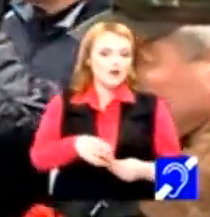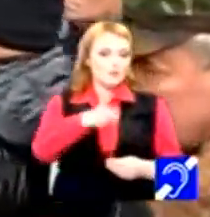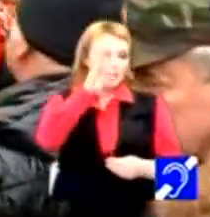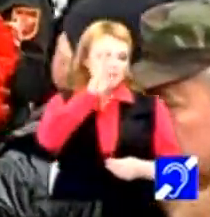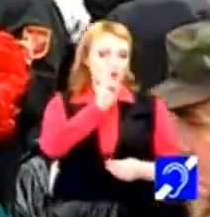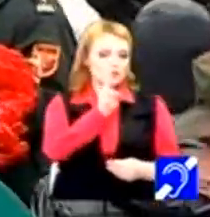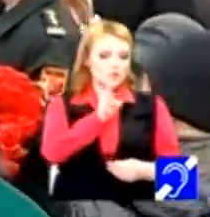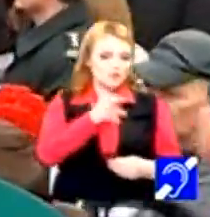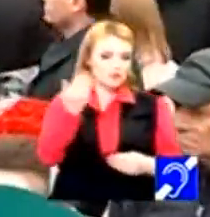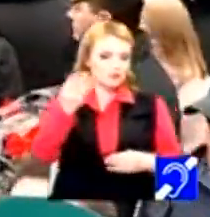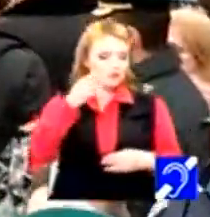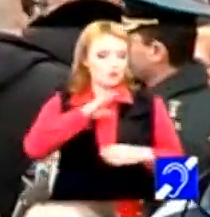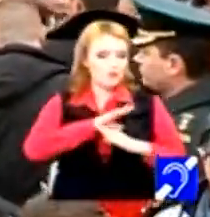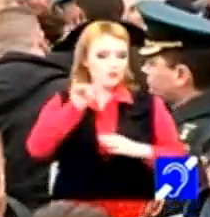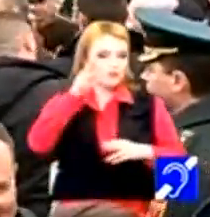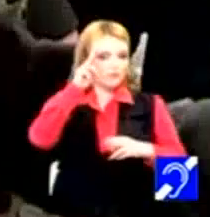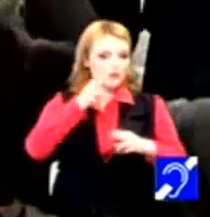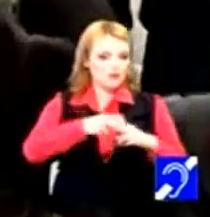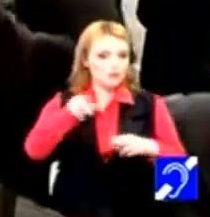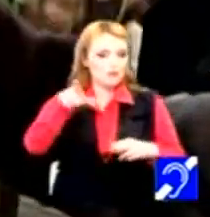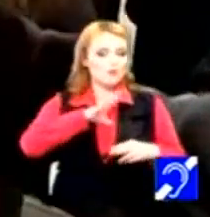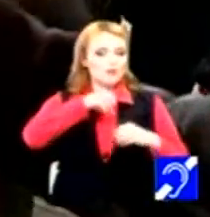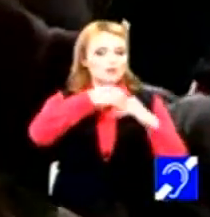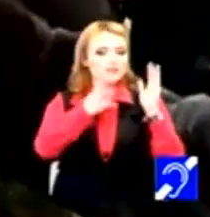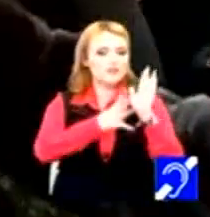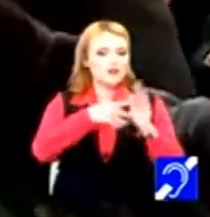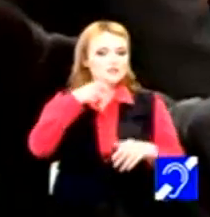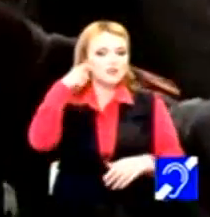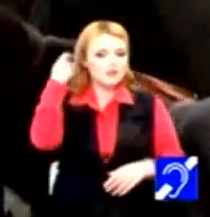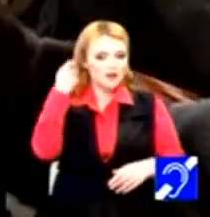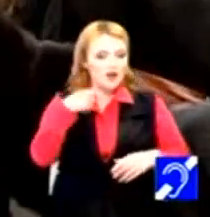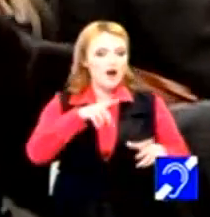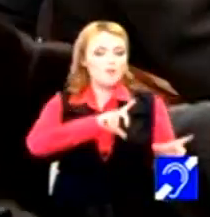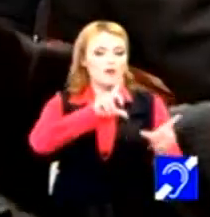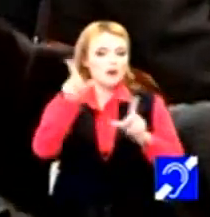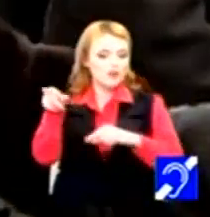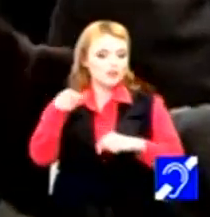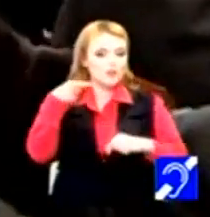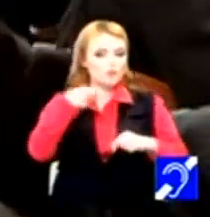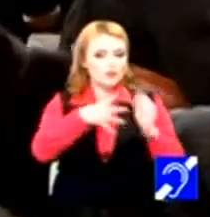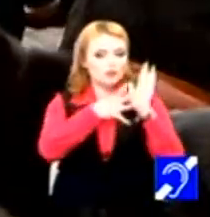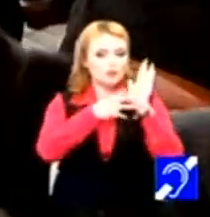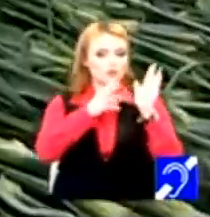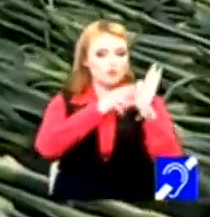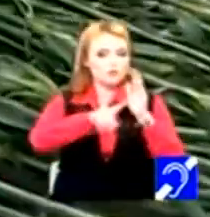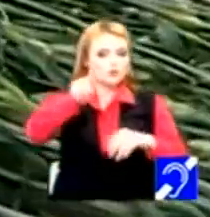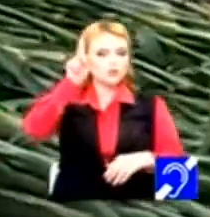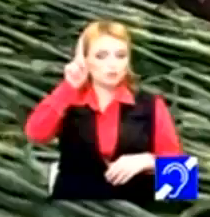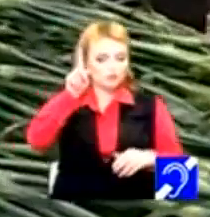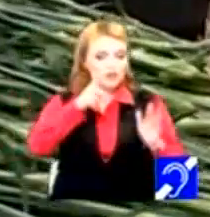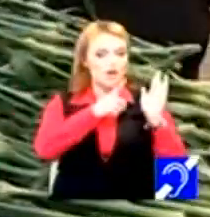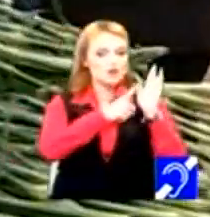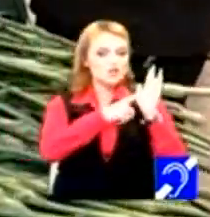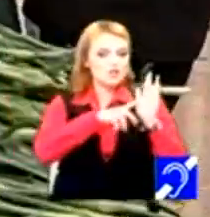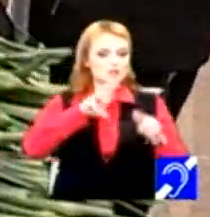în Afganistan. Avea doar 19 ani. A plecat în 1988. 6 mai, din Balta,